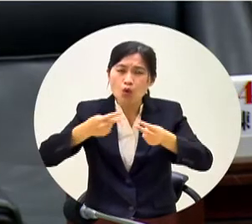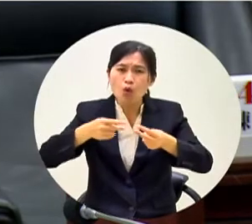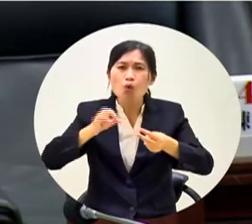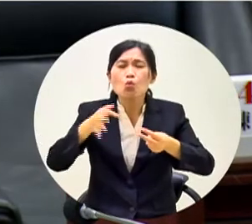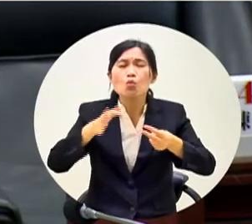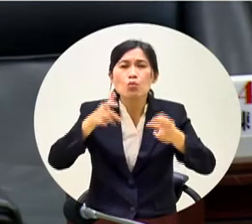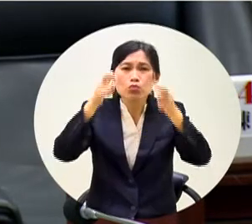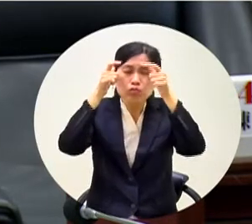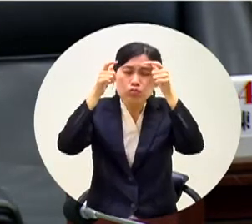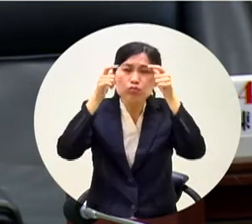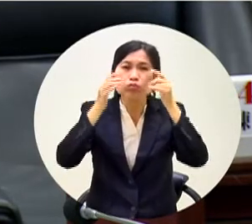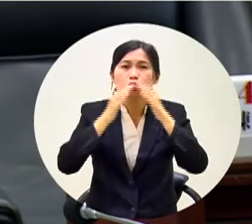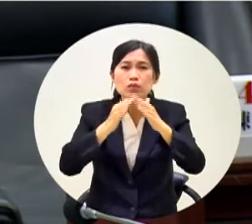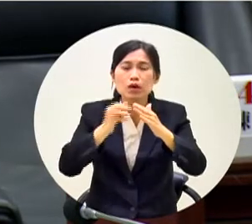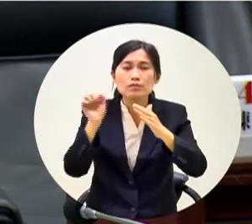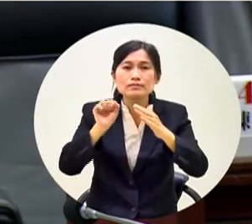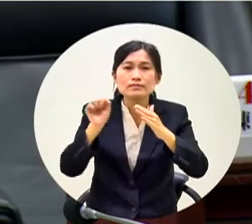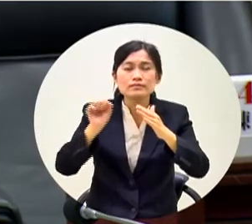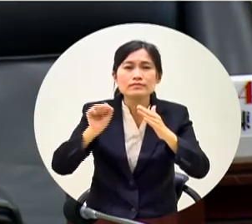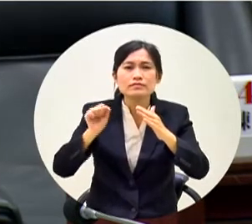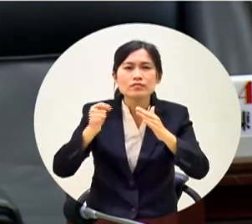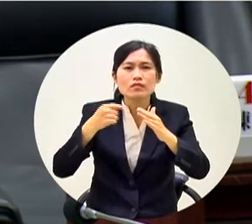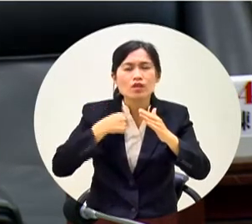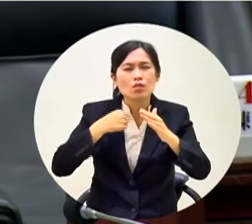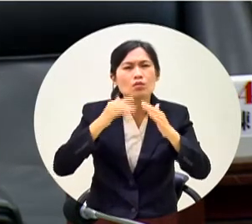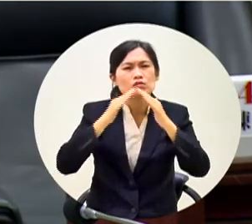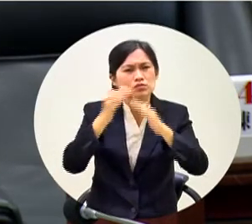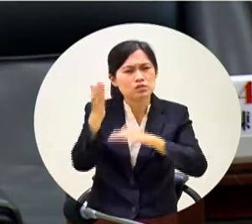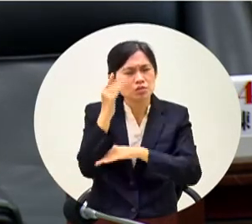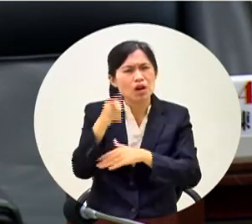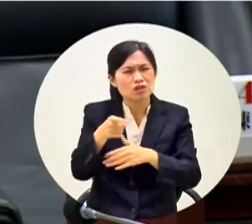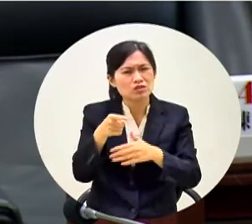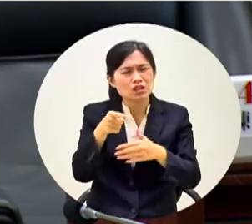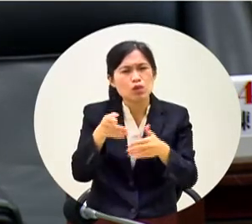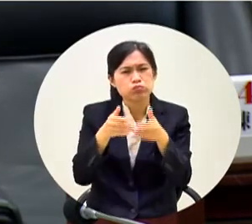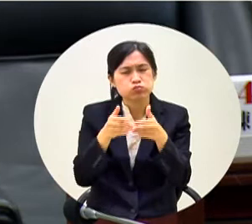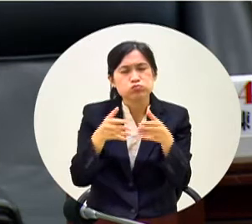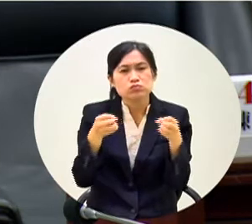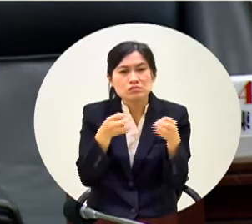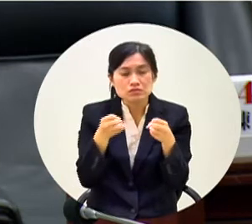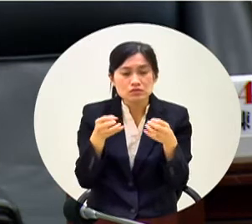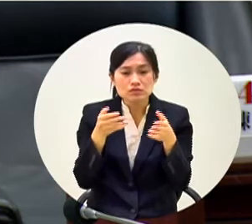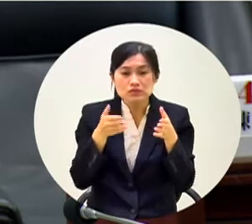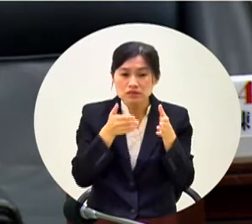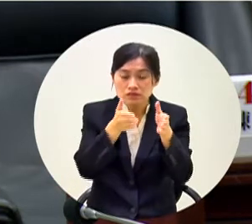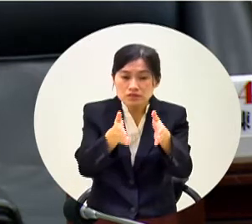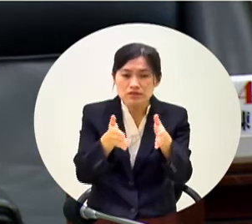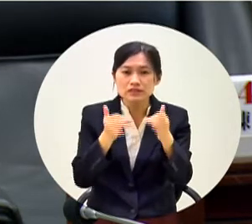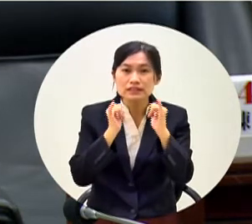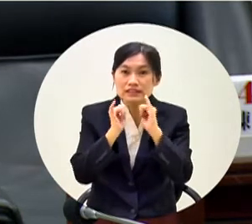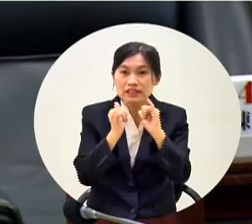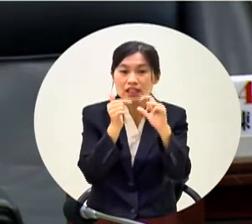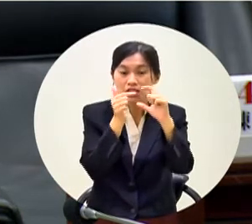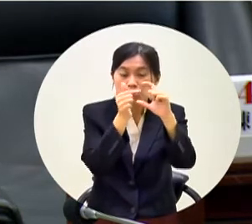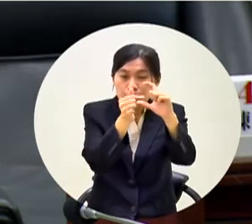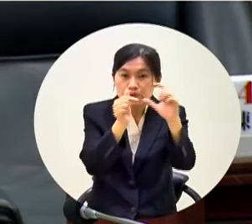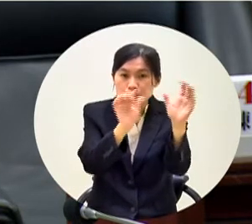按市政府这边按来讨论看嘛，看这未来。对这款社区型啊有